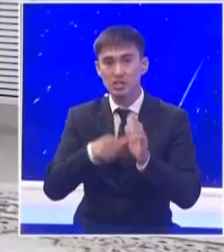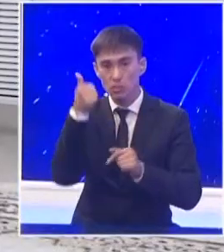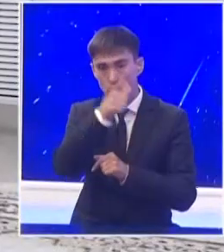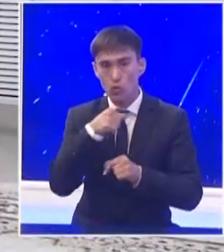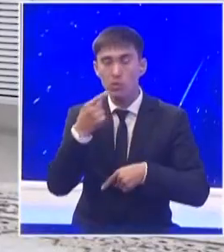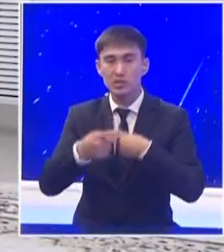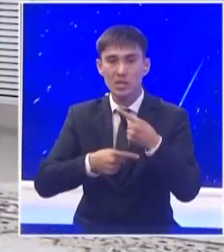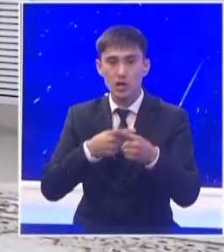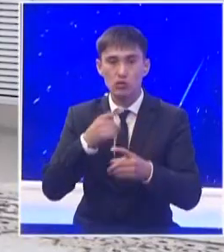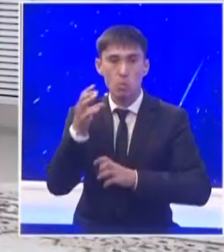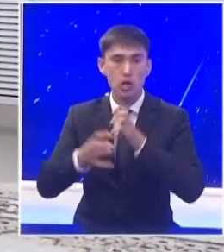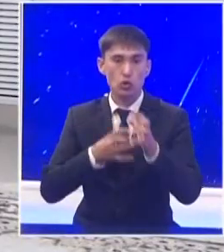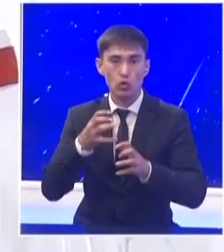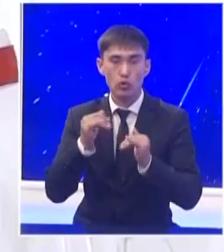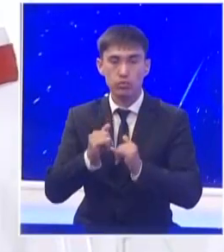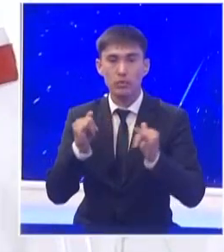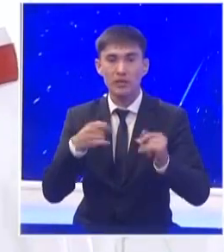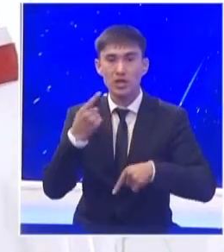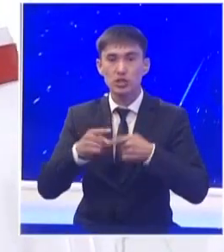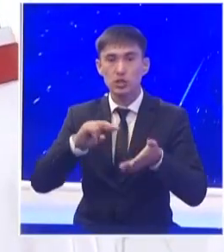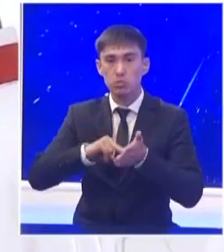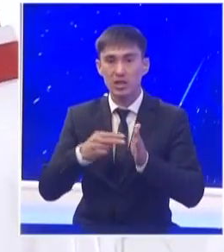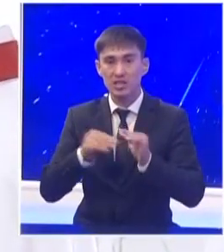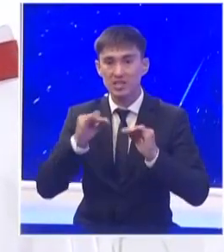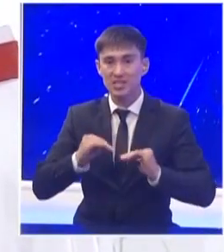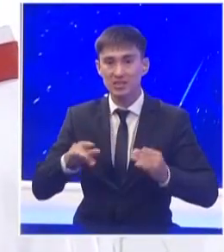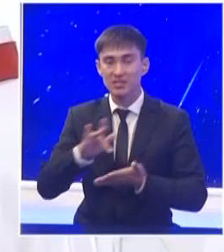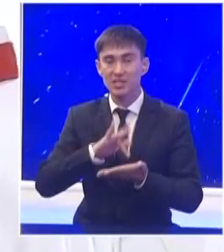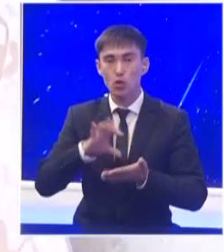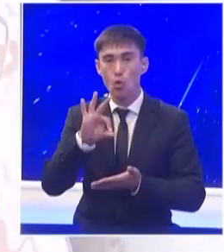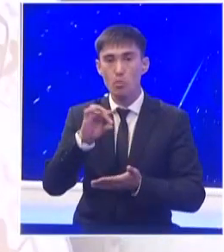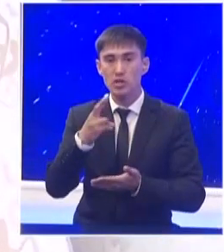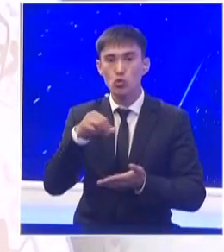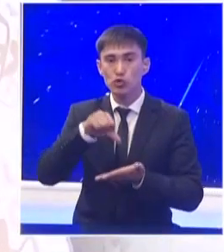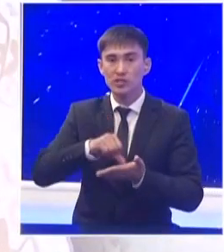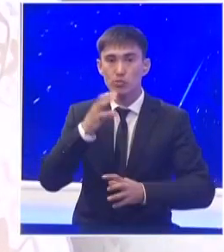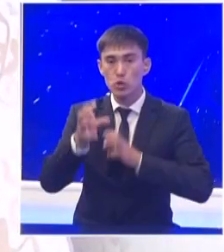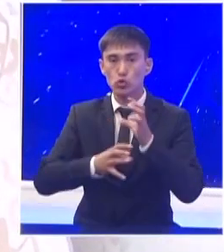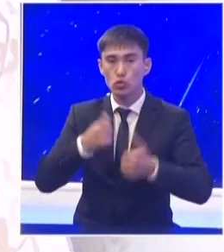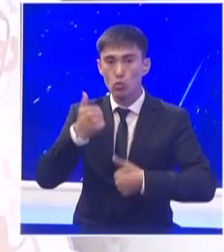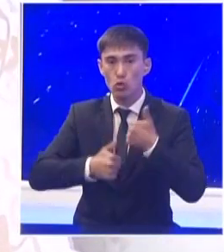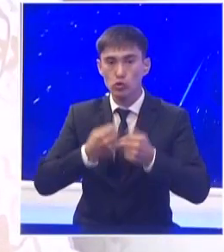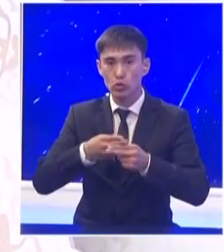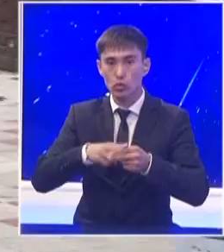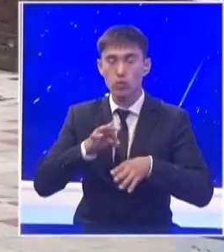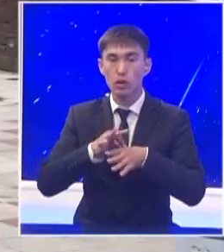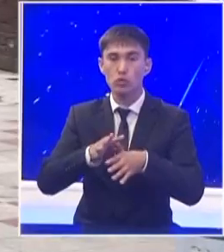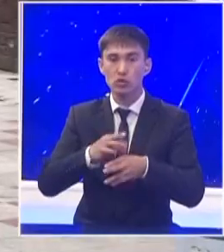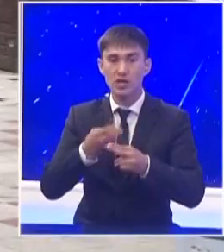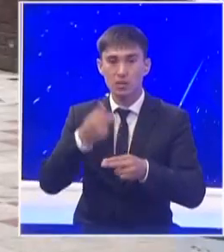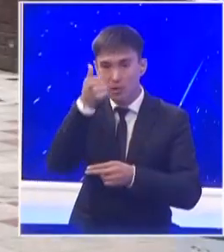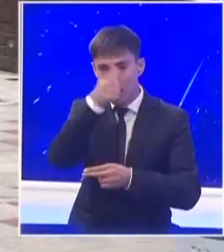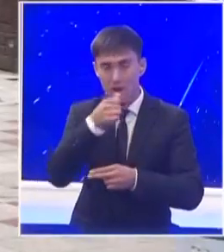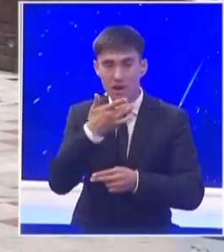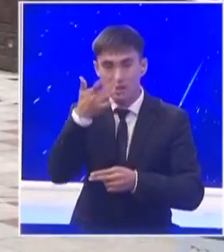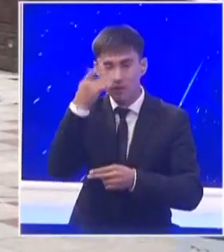масштабы приняли международный характер. Дальнейшие планы детского центра ОМЕШ – участие в международном конкурсе, который пройдет уже этим летом